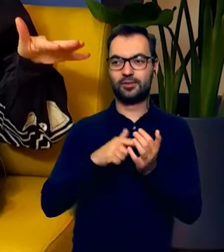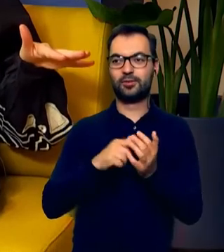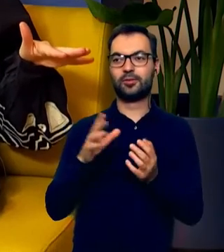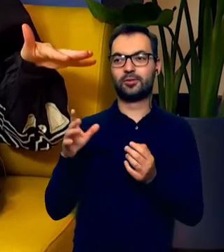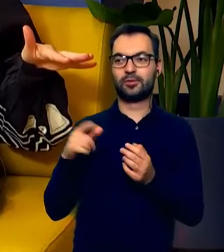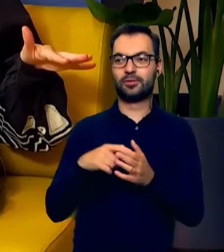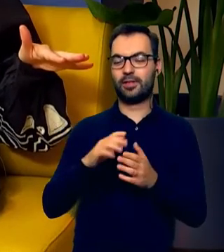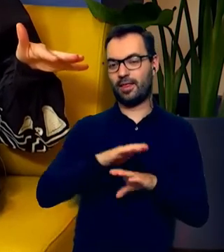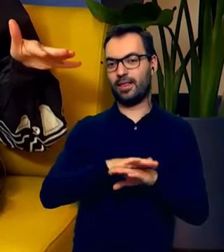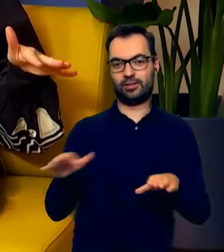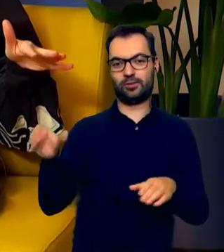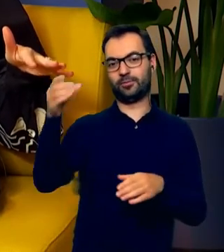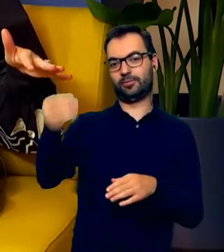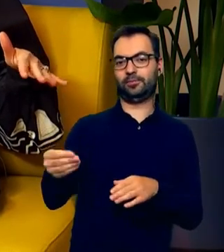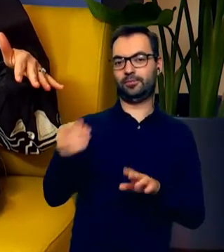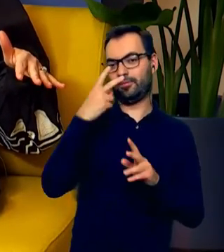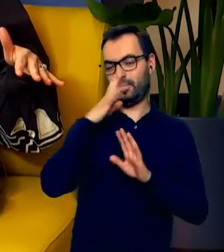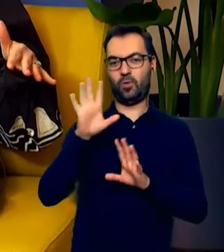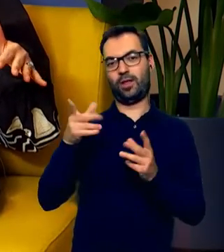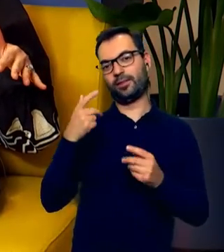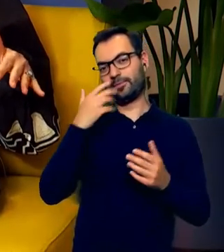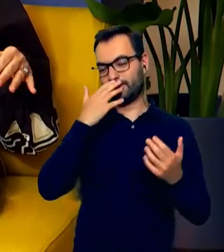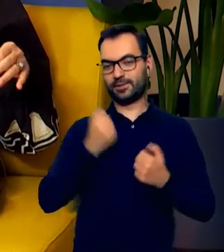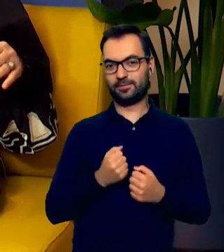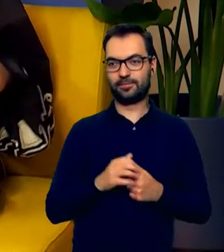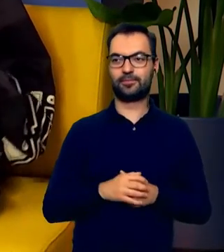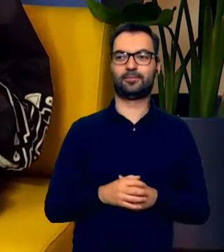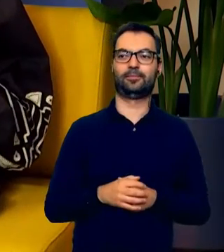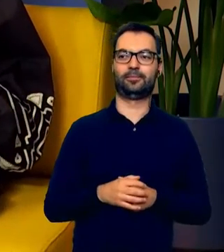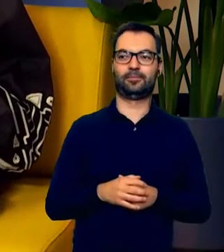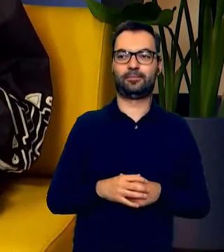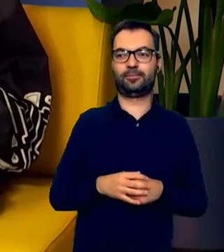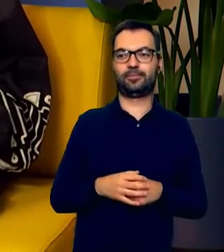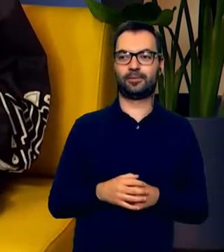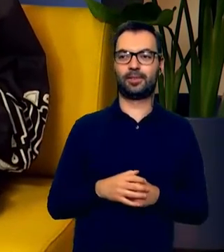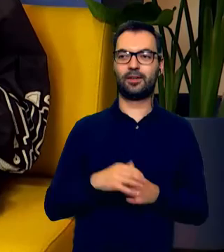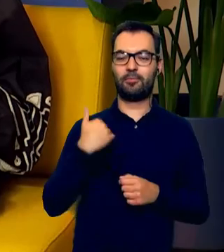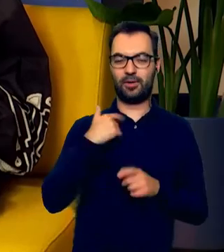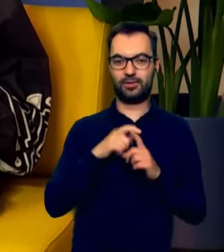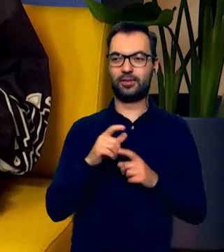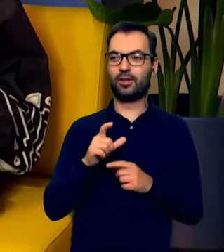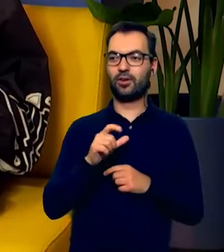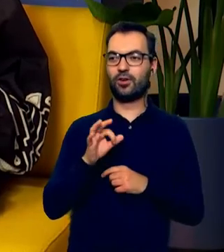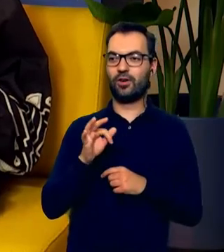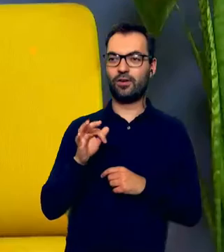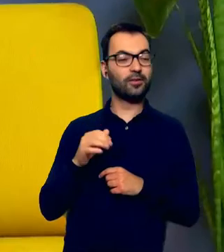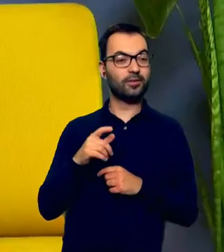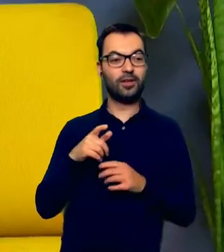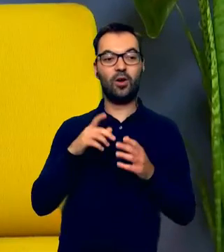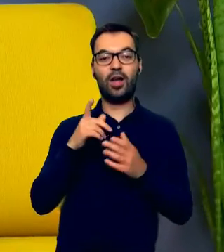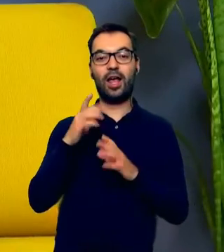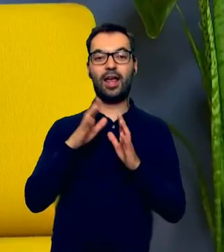książka table book, tak? Taka stolikowa książka. Co nie jest przypadek, że używaj słowa po angielsku, bo